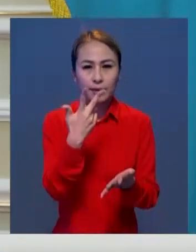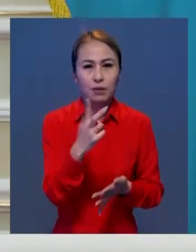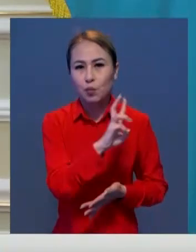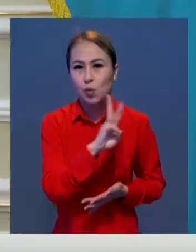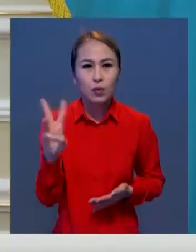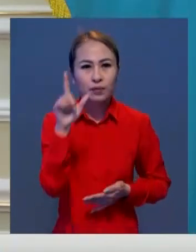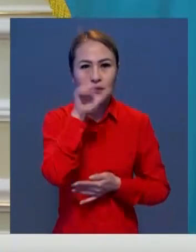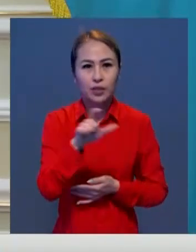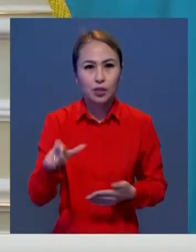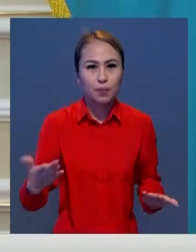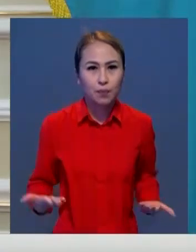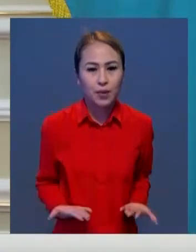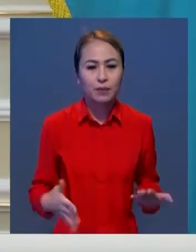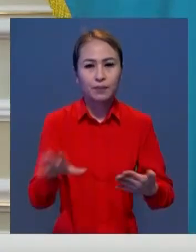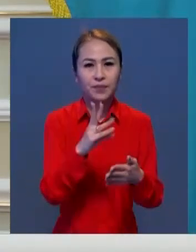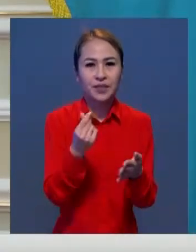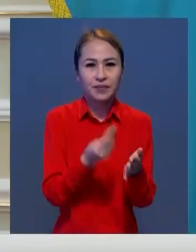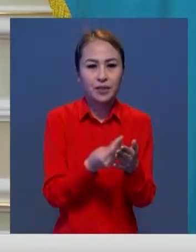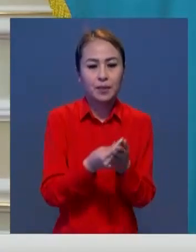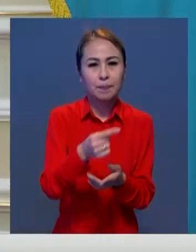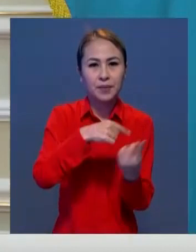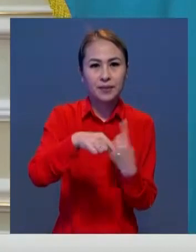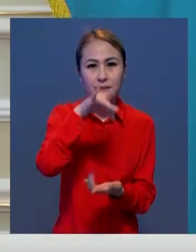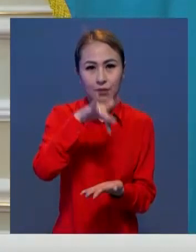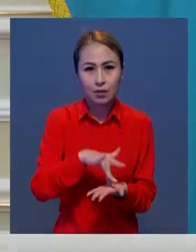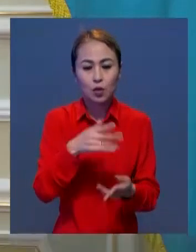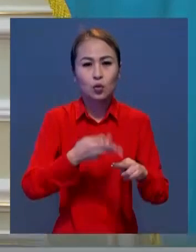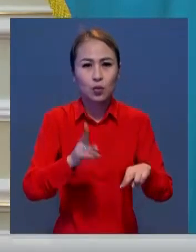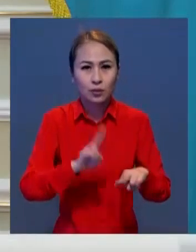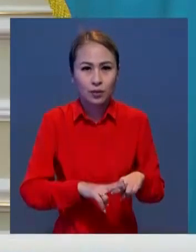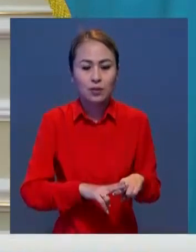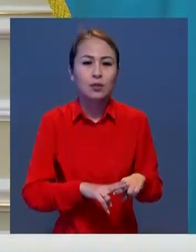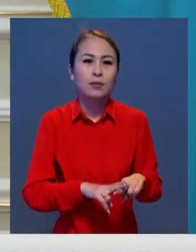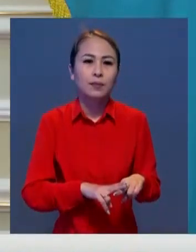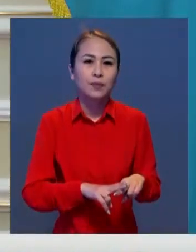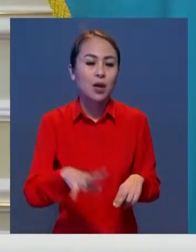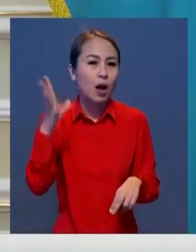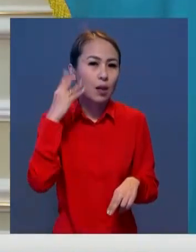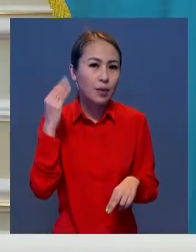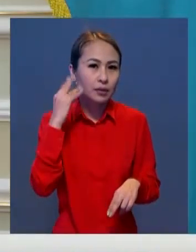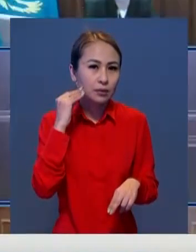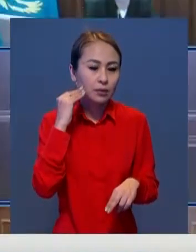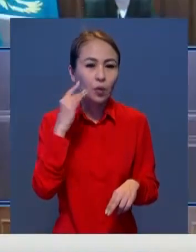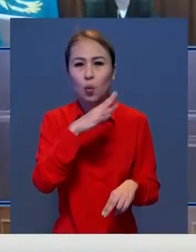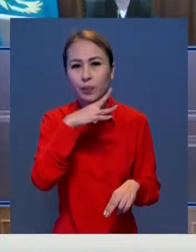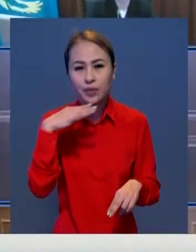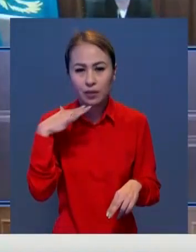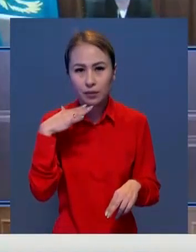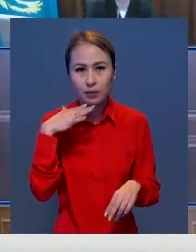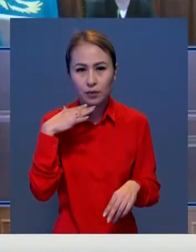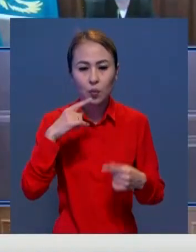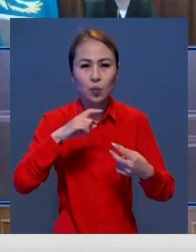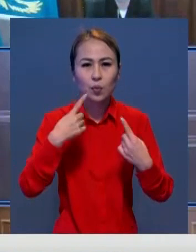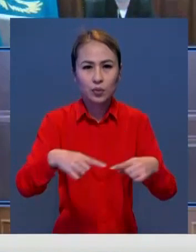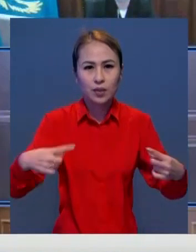бар. Еліміздің қаржы және бизнес орталығы. Дегенмен Алматыда көптеген